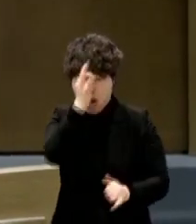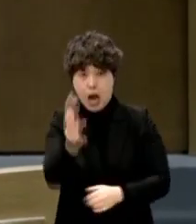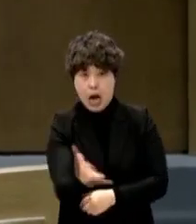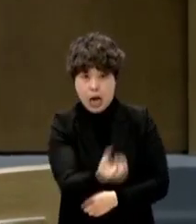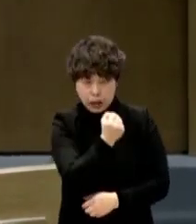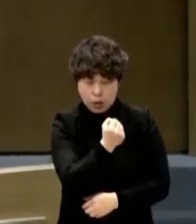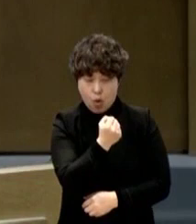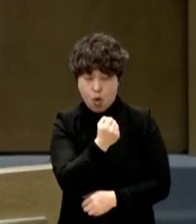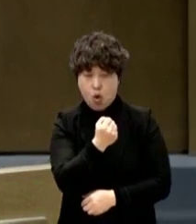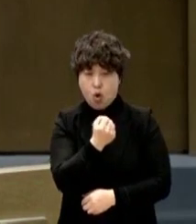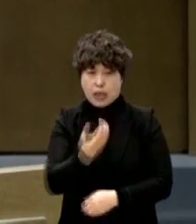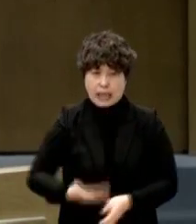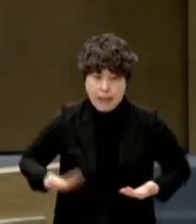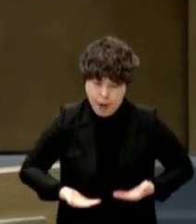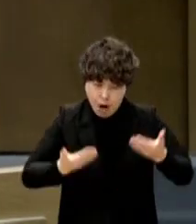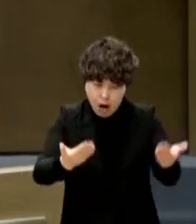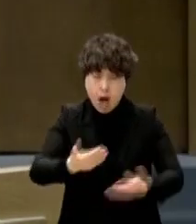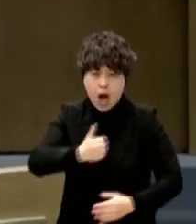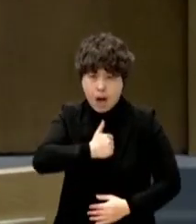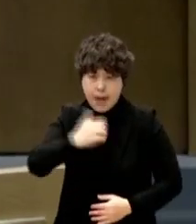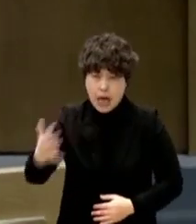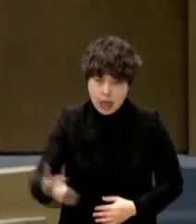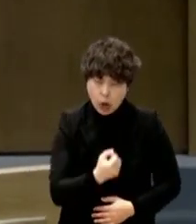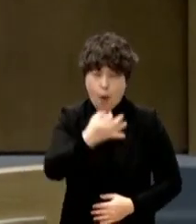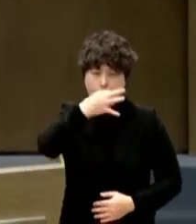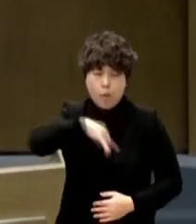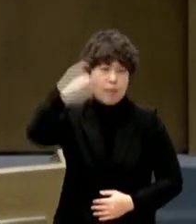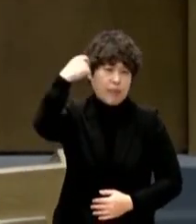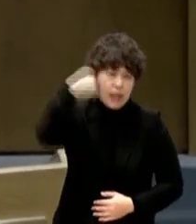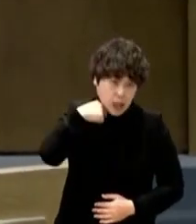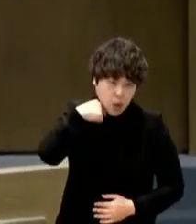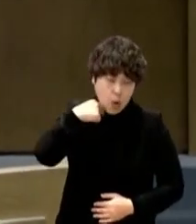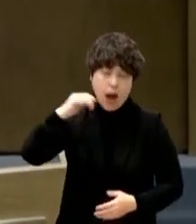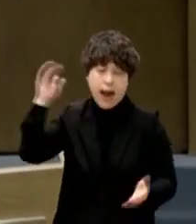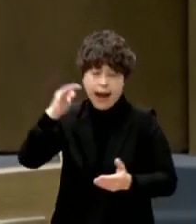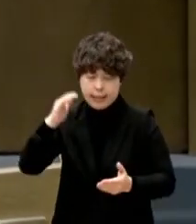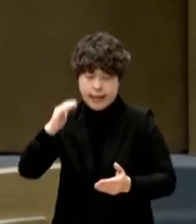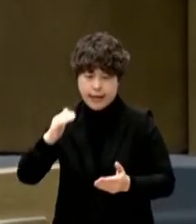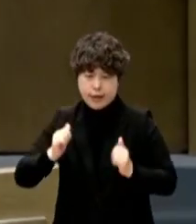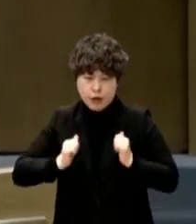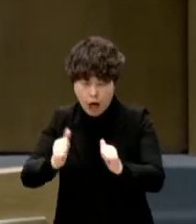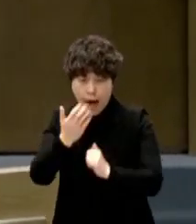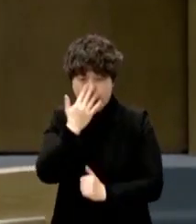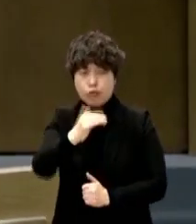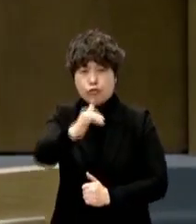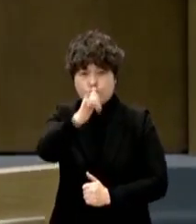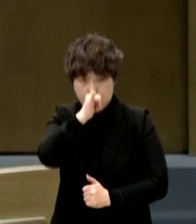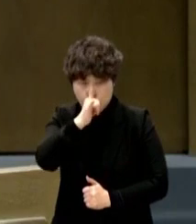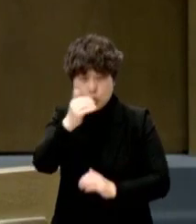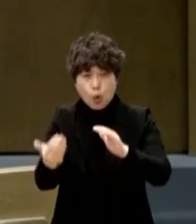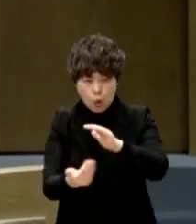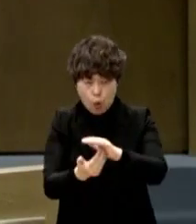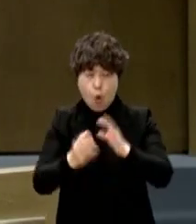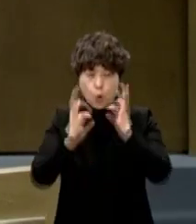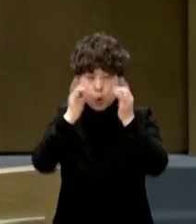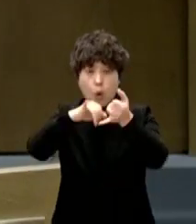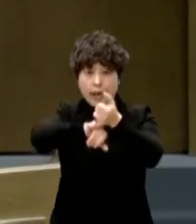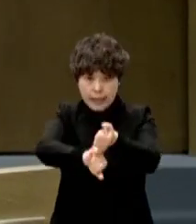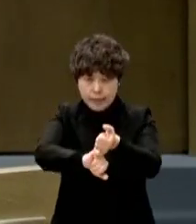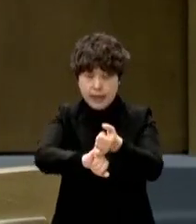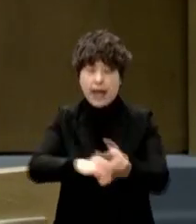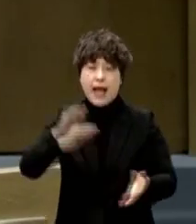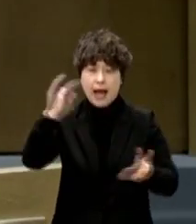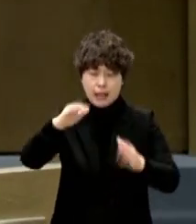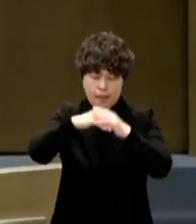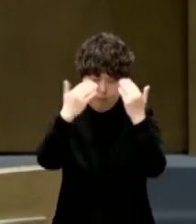교직의 사명감과 보람을 느끼며 학교, 학생 교육에 임할 수 있도록 힘쓰겠습니다. 모든 학생이